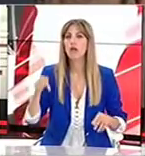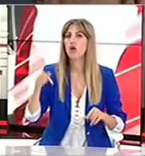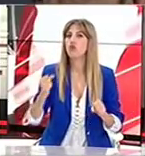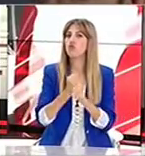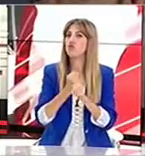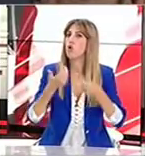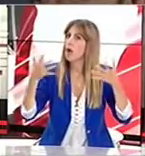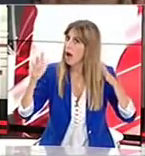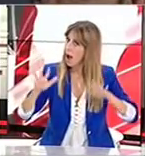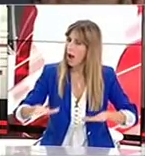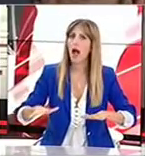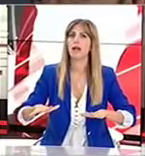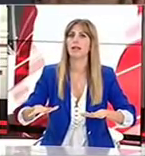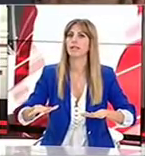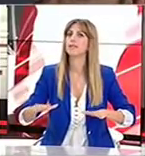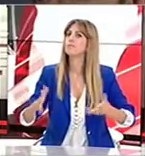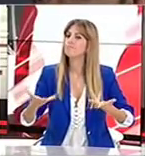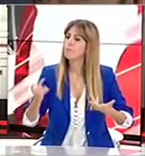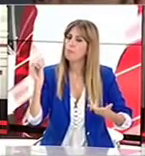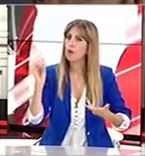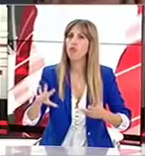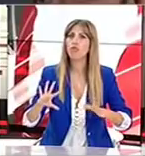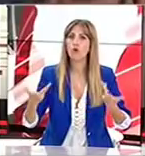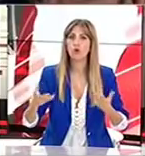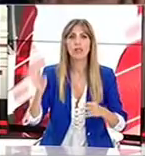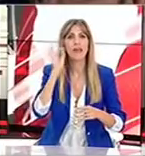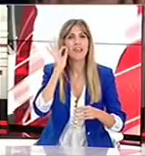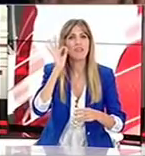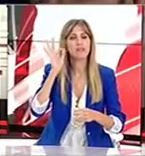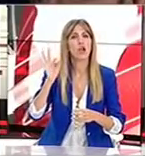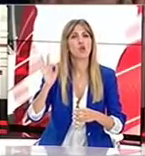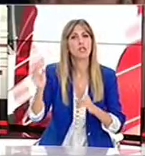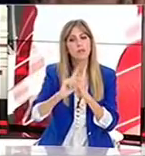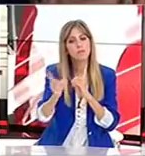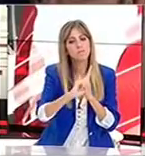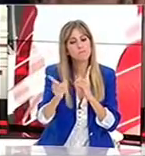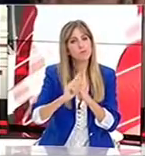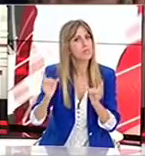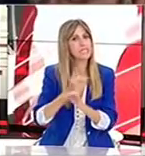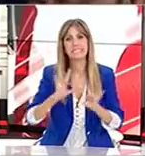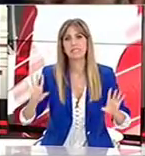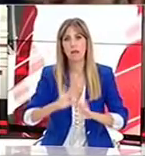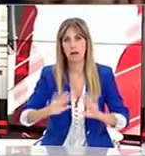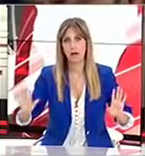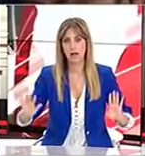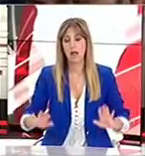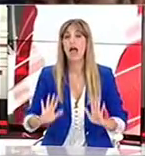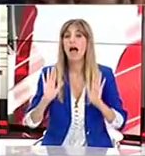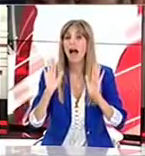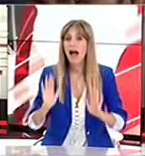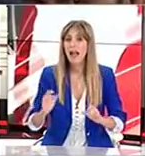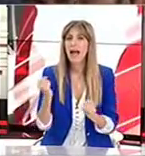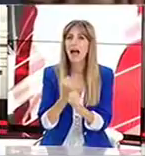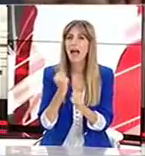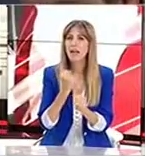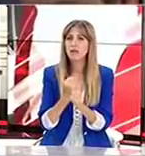Θεσσαλονίκη. Όμως η πραγματικότητα των Θεσσαλονικαίων που χρησιμοποιούν λεωφορείο, κυρίως τις ώρες αιχμής, το πρωί και το μεσημέρι, για να πάνε και να